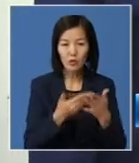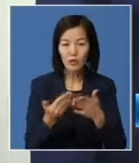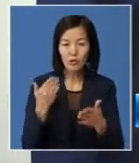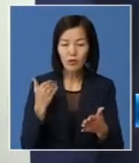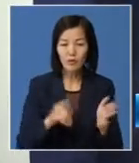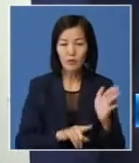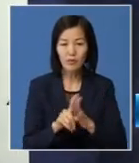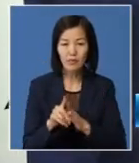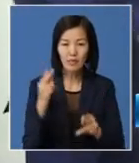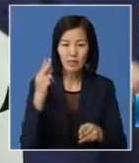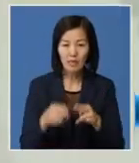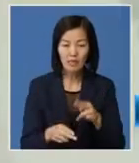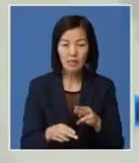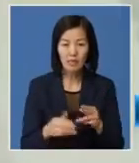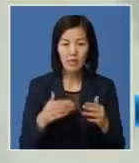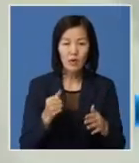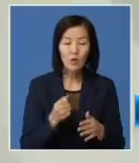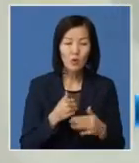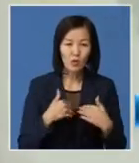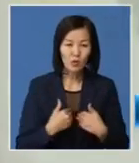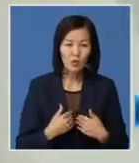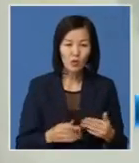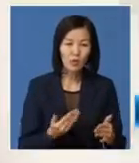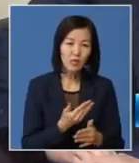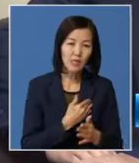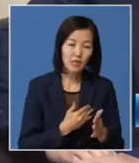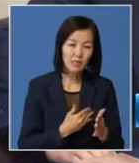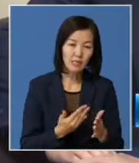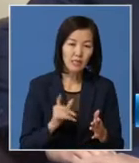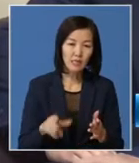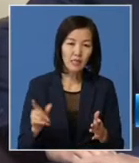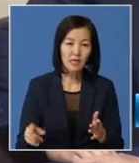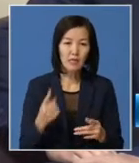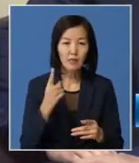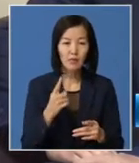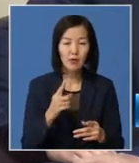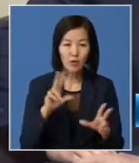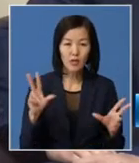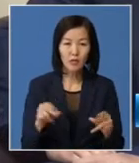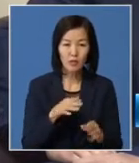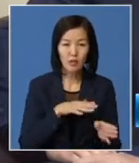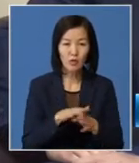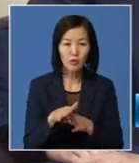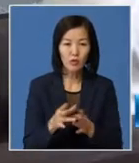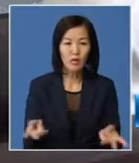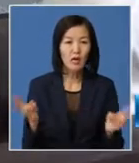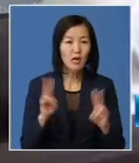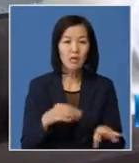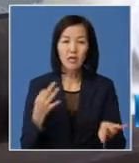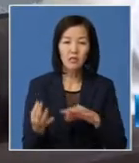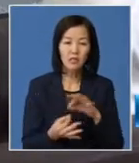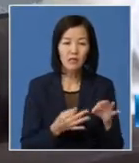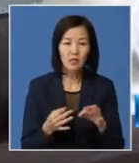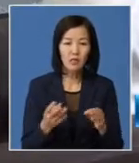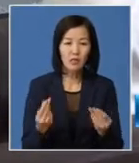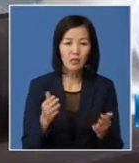бастама бүгін аяқталды. Өкініштісі, бастапқыда ықылас танытқан 5-6 кәсіпкердің біреуі ғана уәдесінде тұрды. Қалғаны жетімдерге деп жинаған